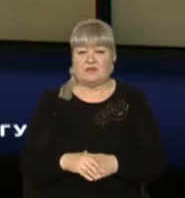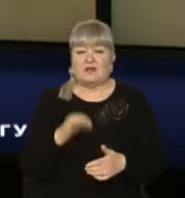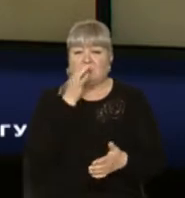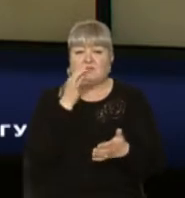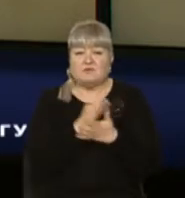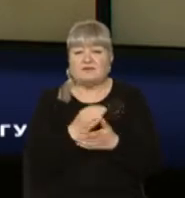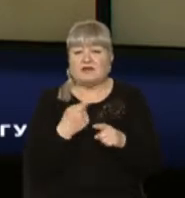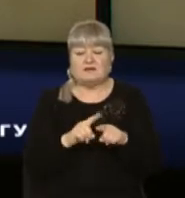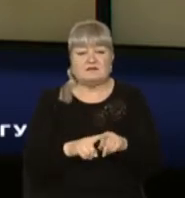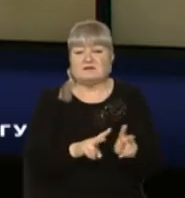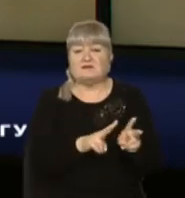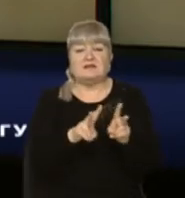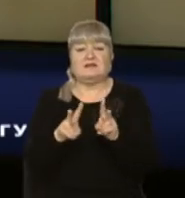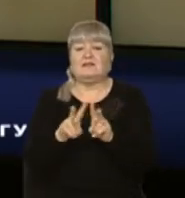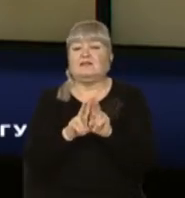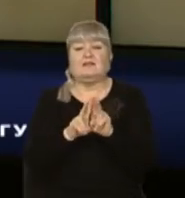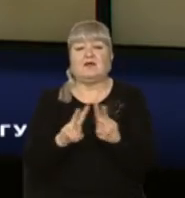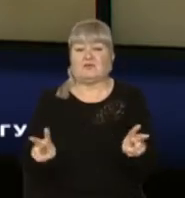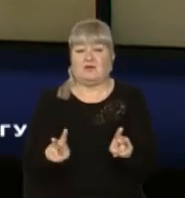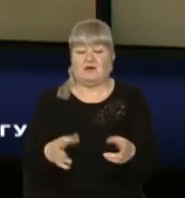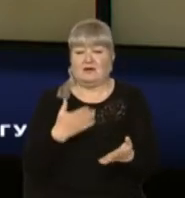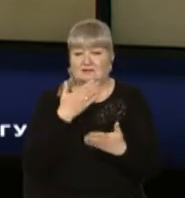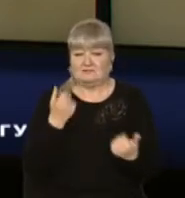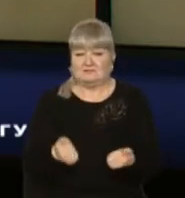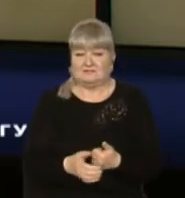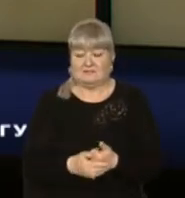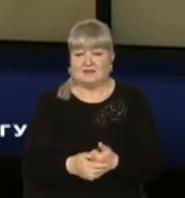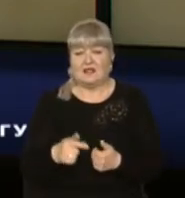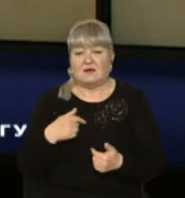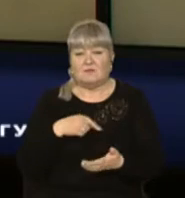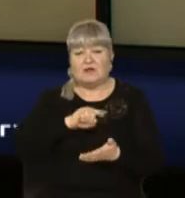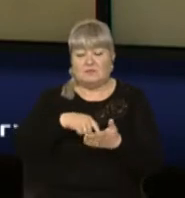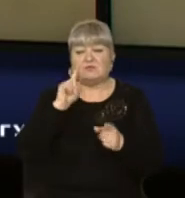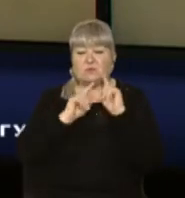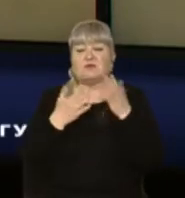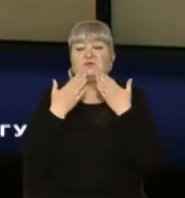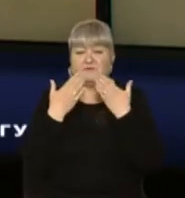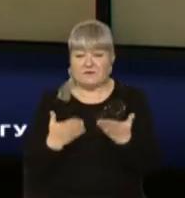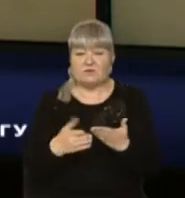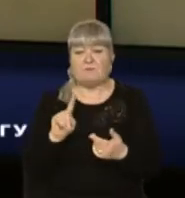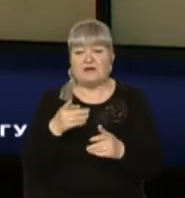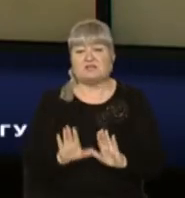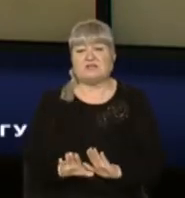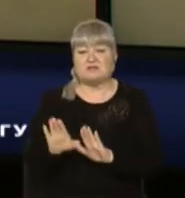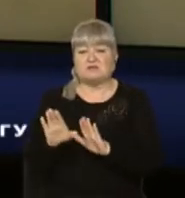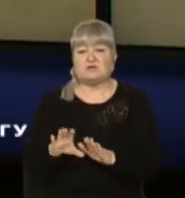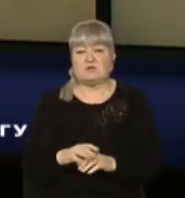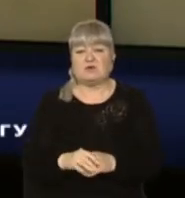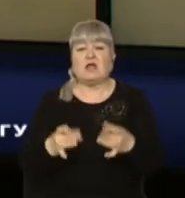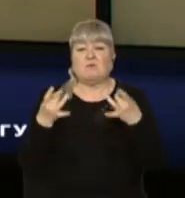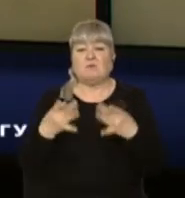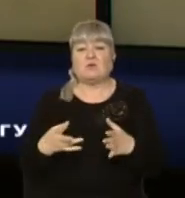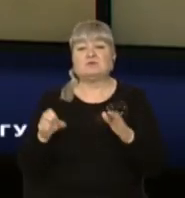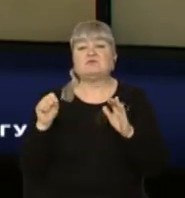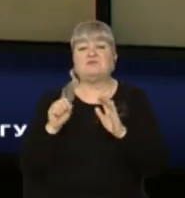відповідальність за це ніхто не несе. Як з'ясувалось після нашої зустрічі в міській раді, а ми, звичайно, звернулися до міської ради, перший заступник Нестурак просто